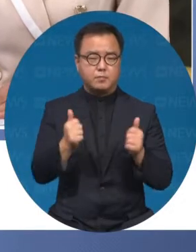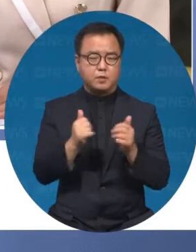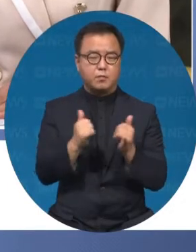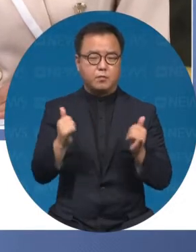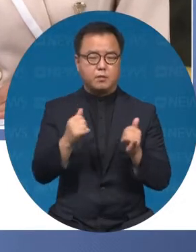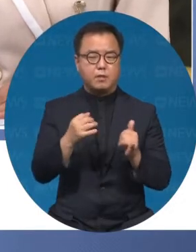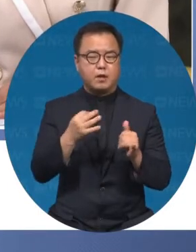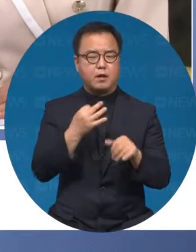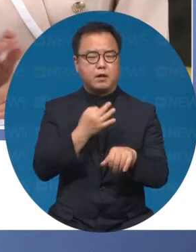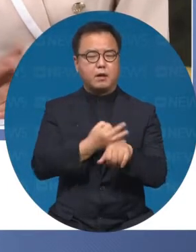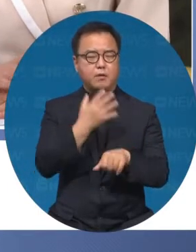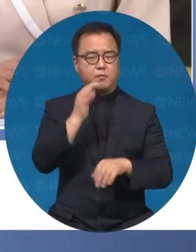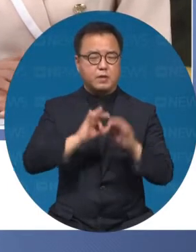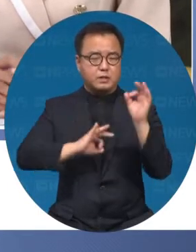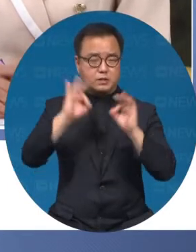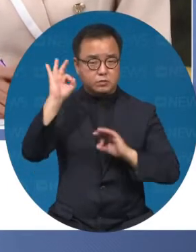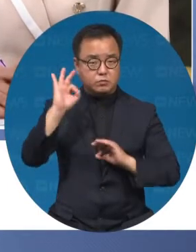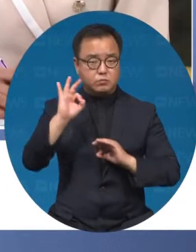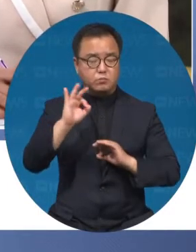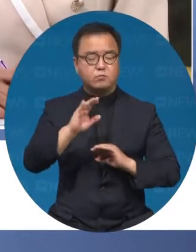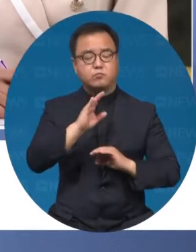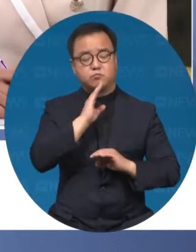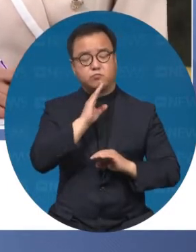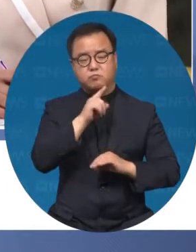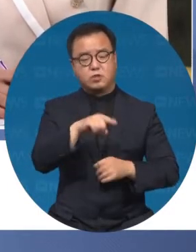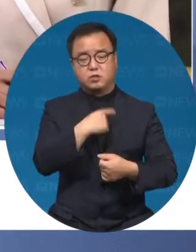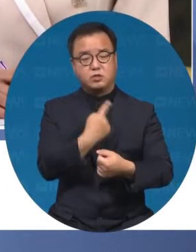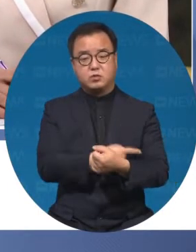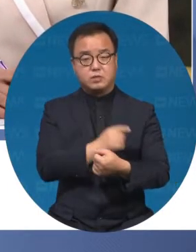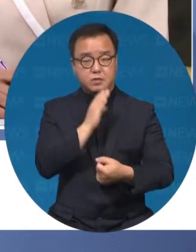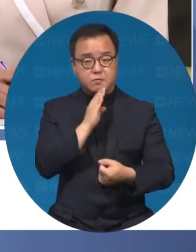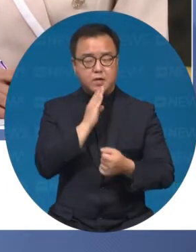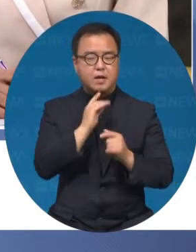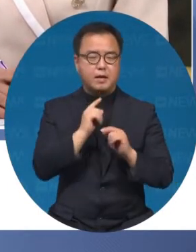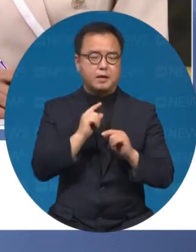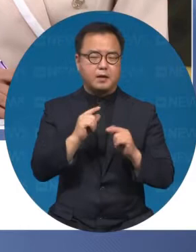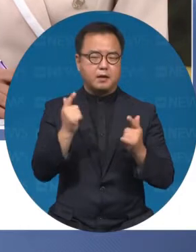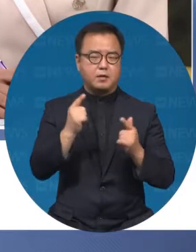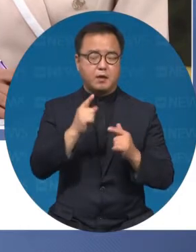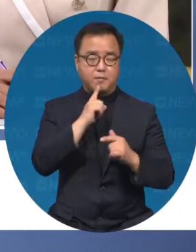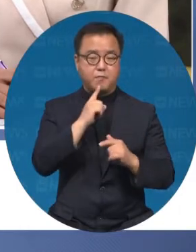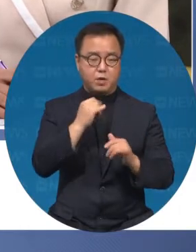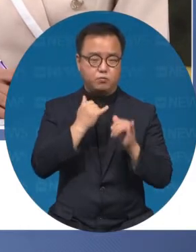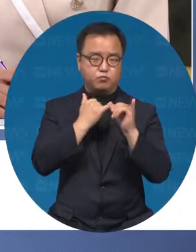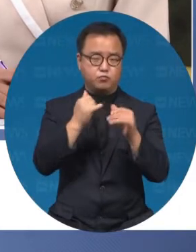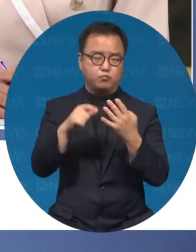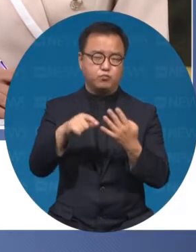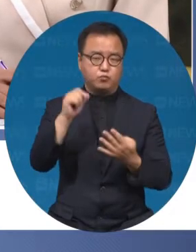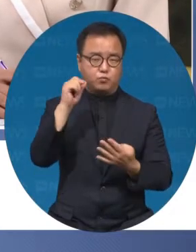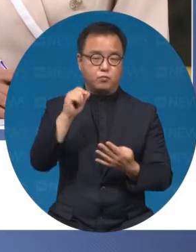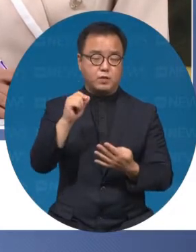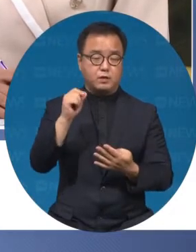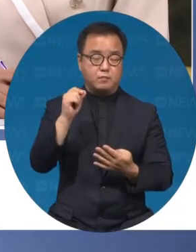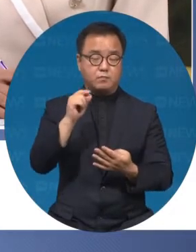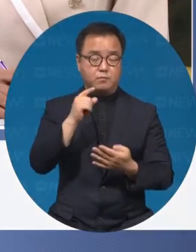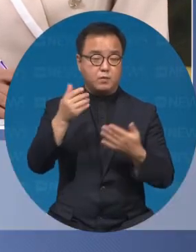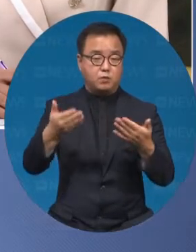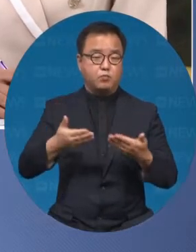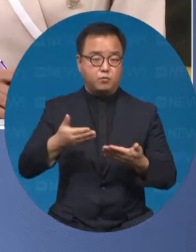단순한 실수일 뿐 너의 진짜 실력이 아니다 라는 말과 함께 우승자로 뽑아주었던 것이 기억에 남는다고 말했습니다.